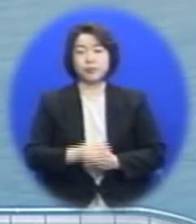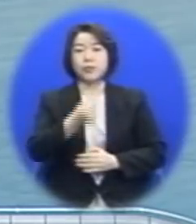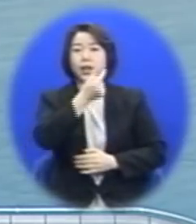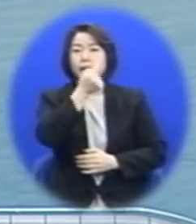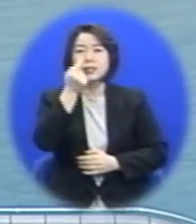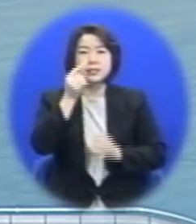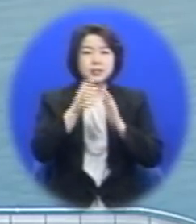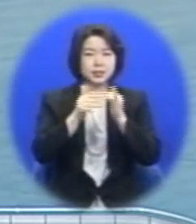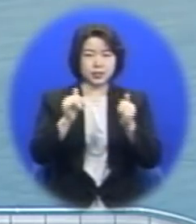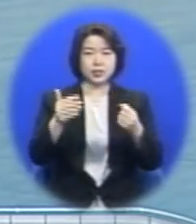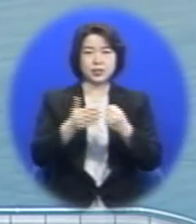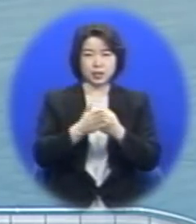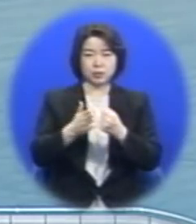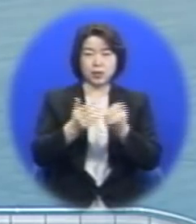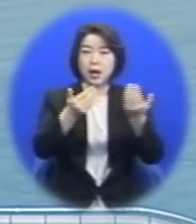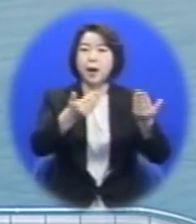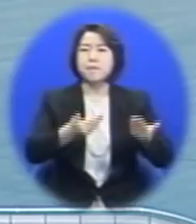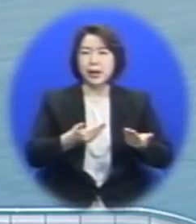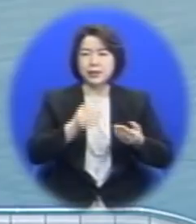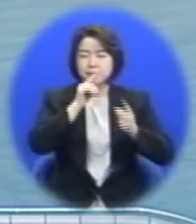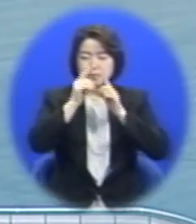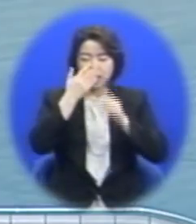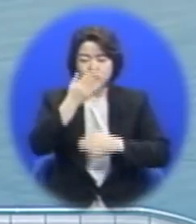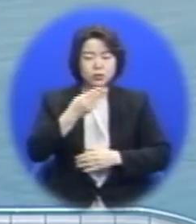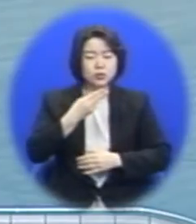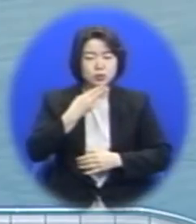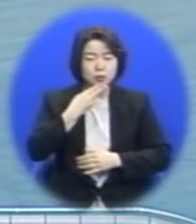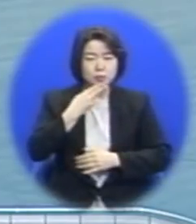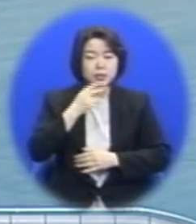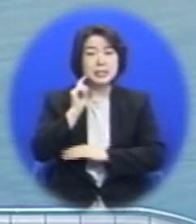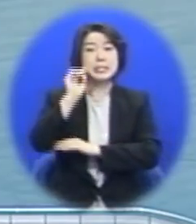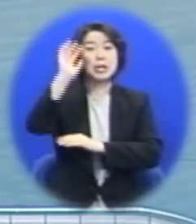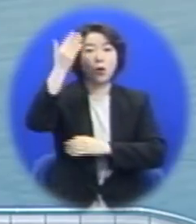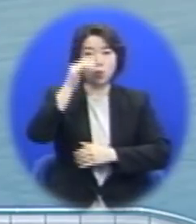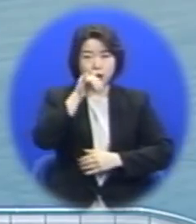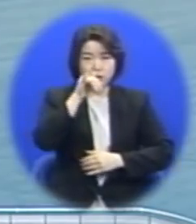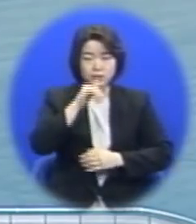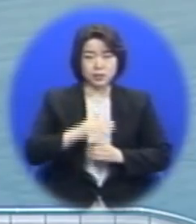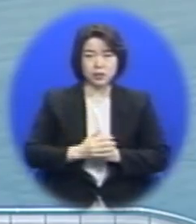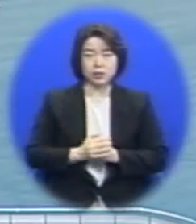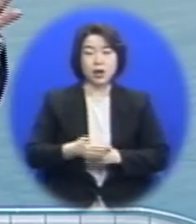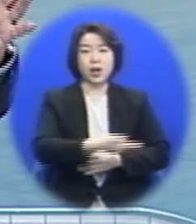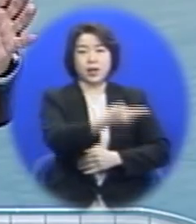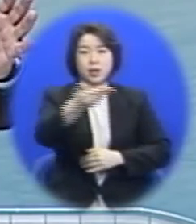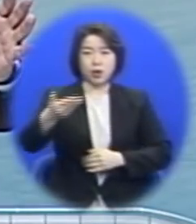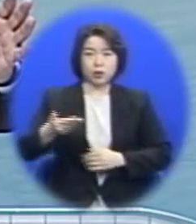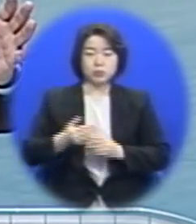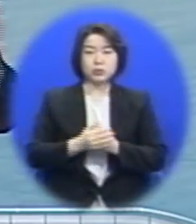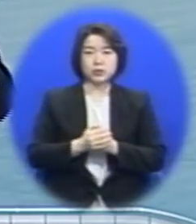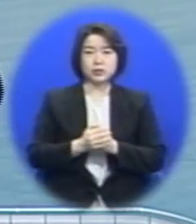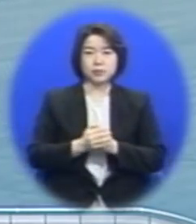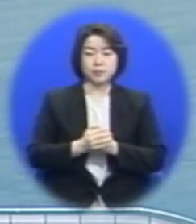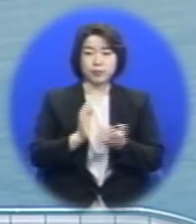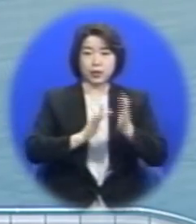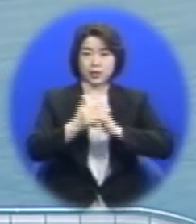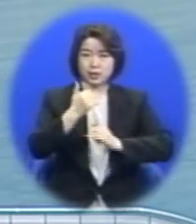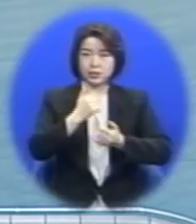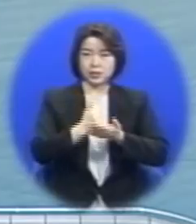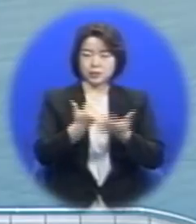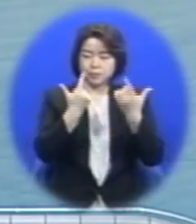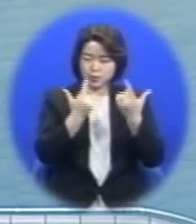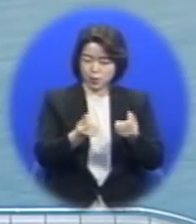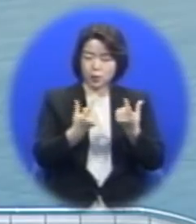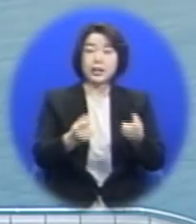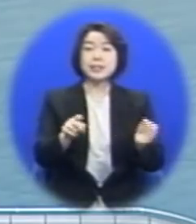증인이기 때문에 받는 말할 수 없는 영광이 있습니다. 여러분, 여러분은 예수를